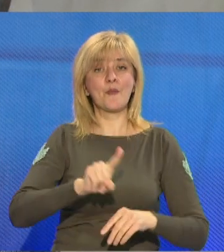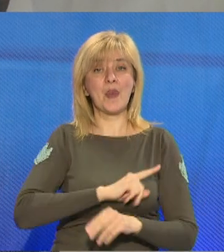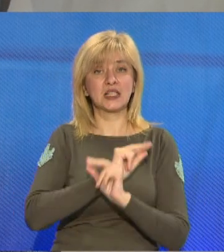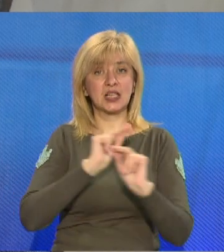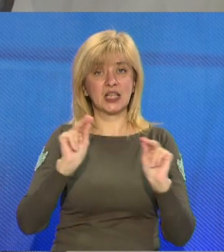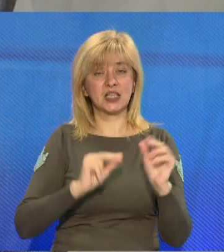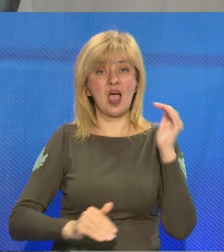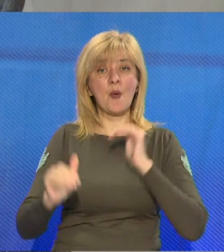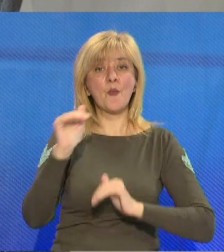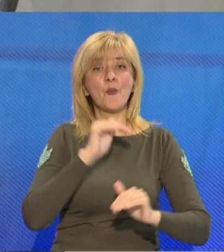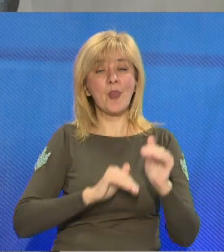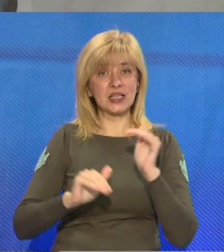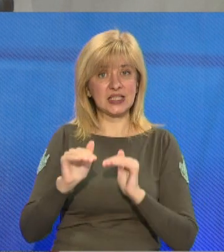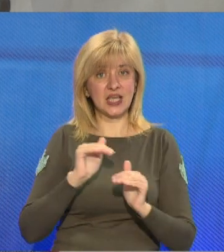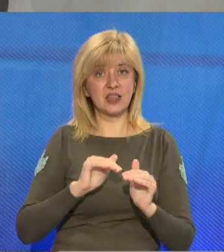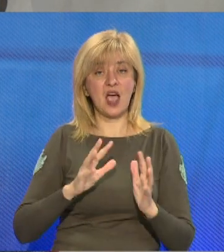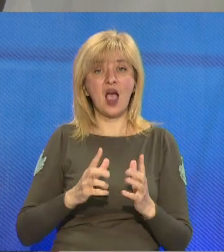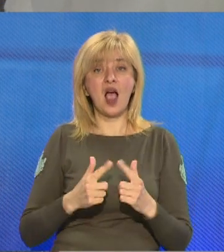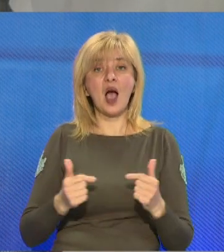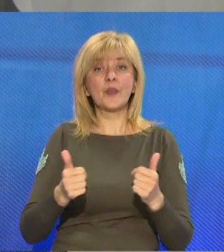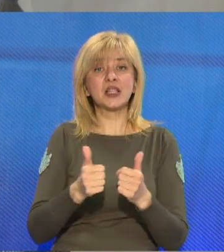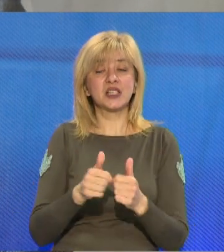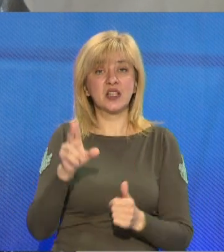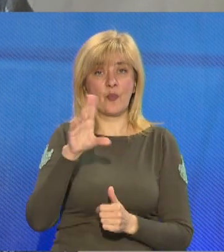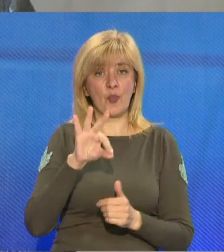бассейн, объединение по интересам.